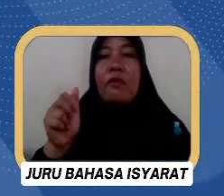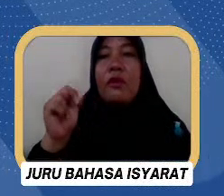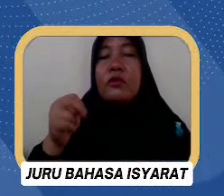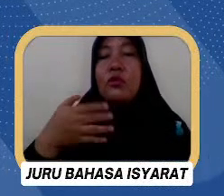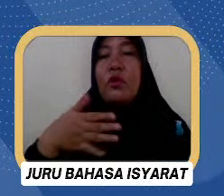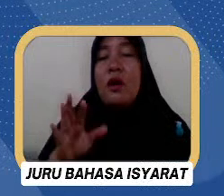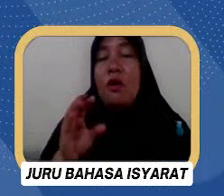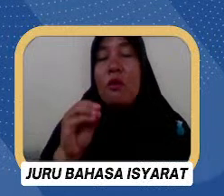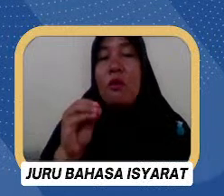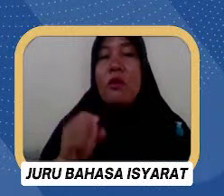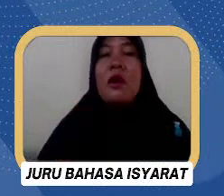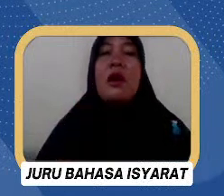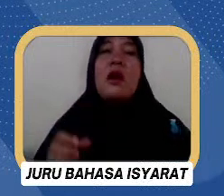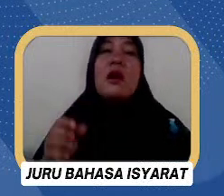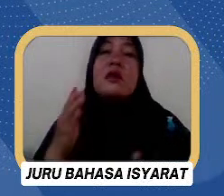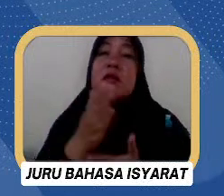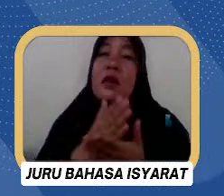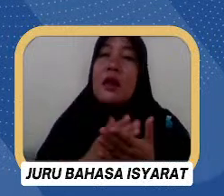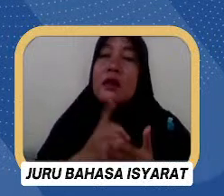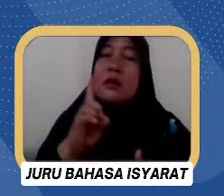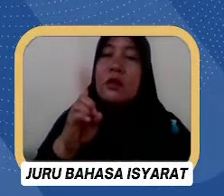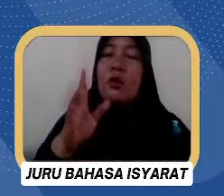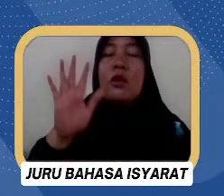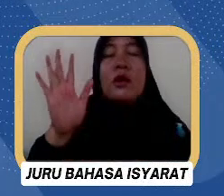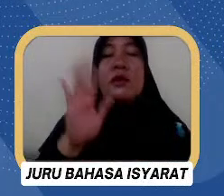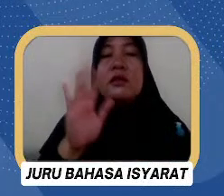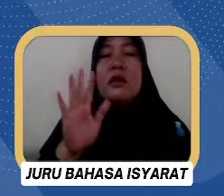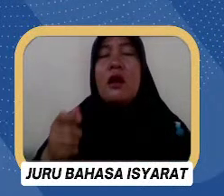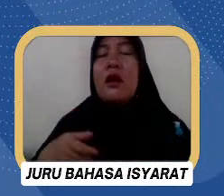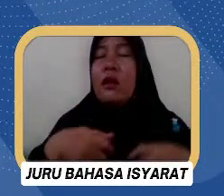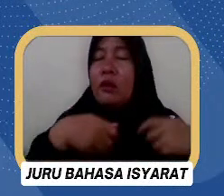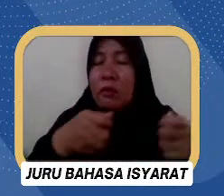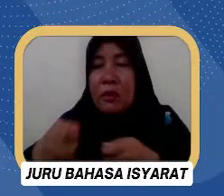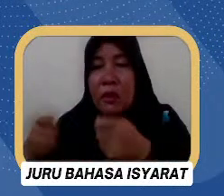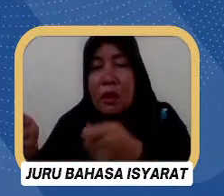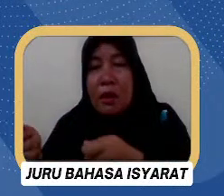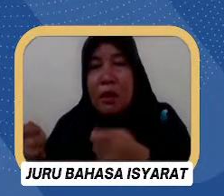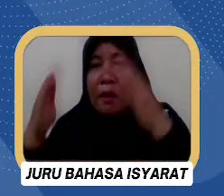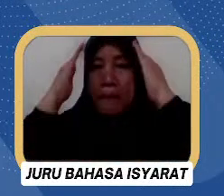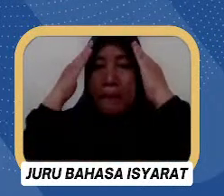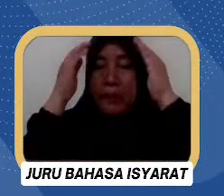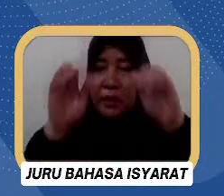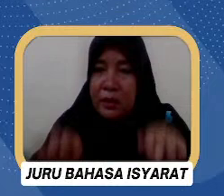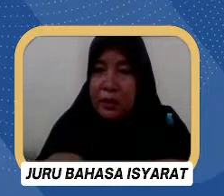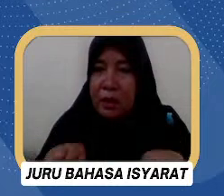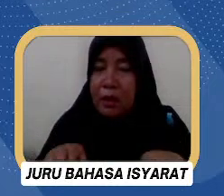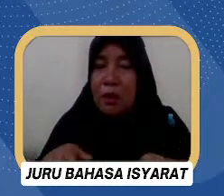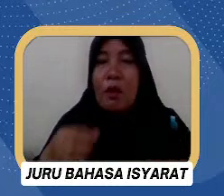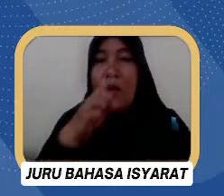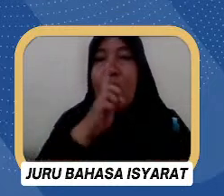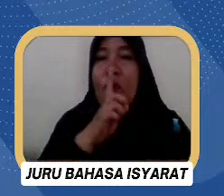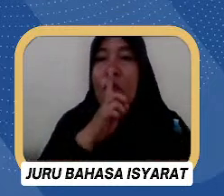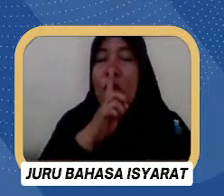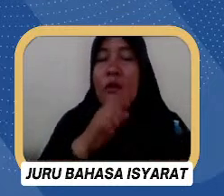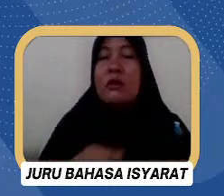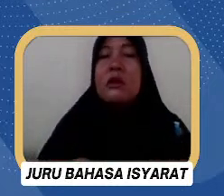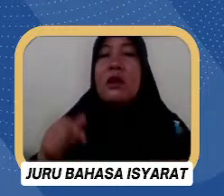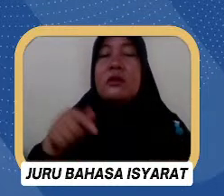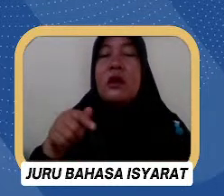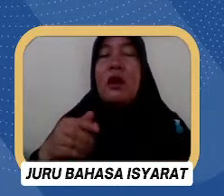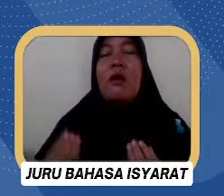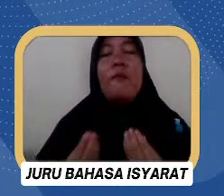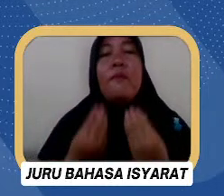tidak menyebarkan berita bohong atau hoax yang selama ini marak di dunia digital, marak di